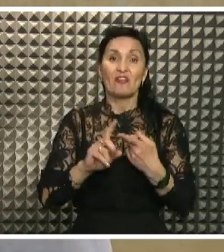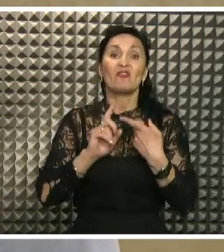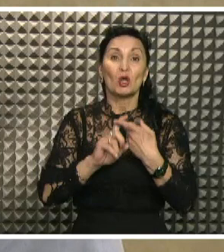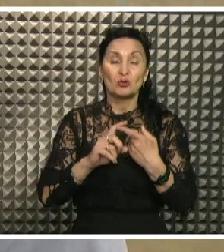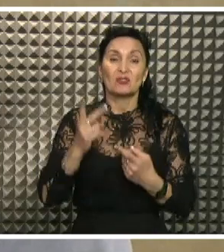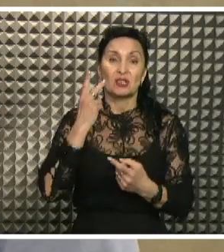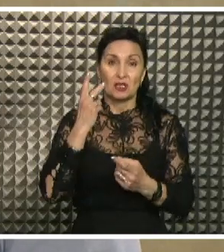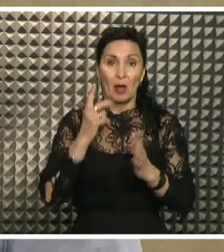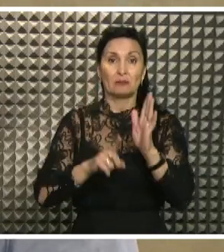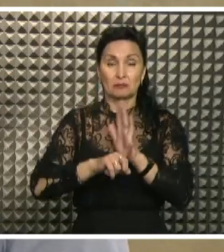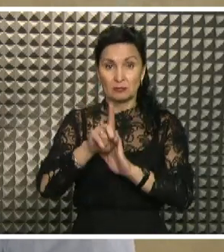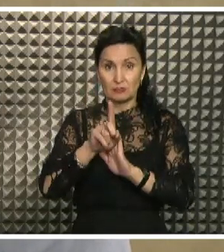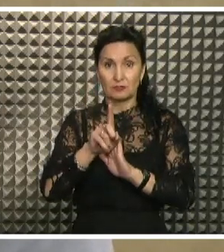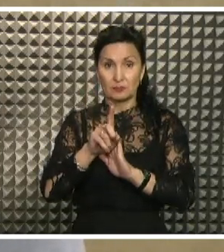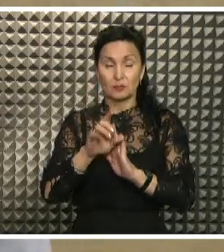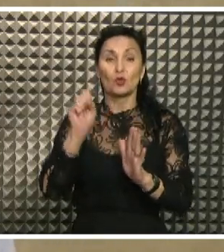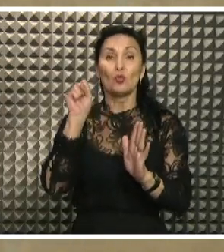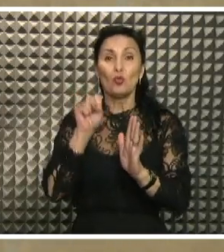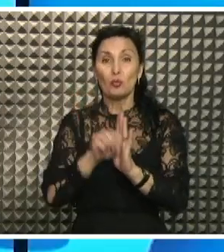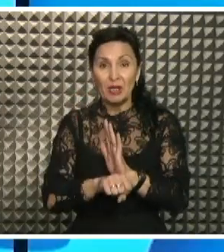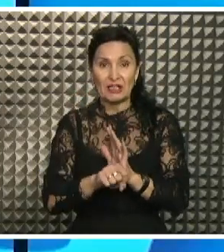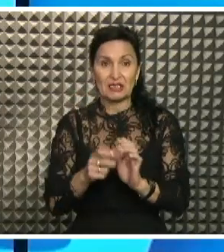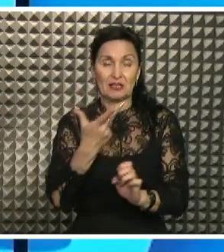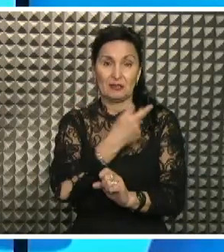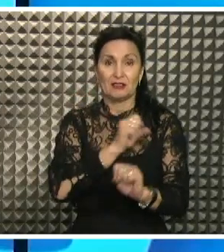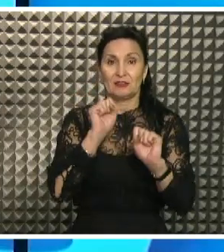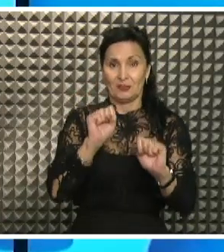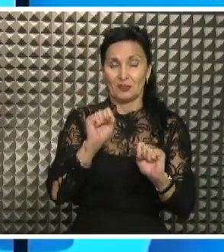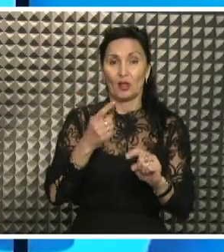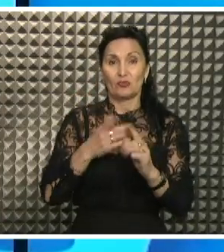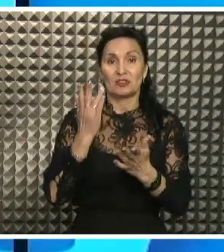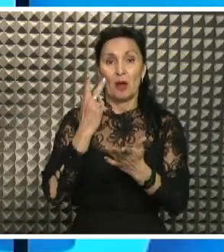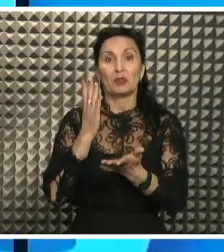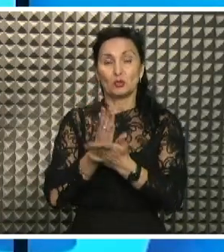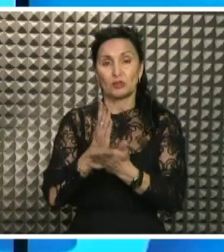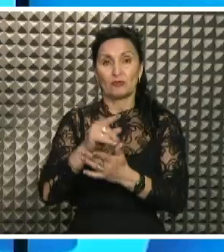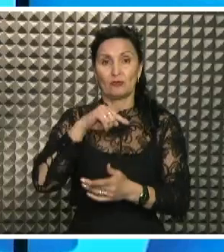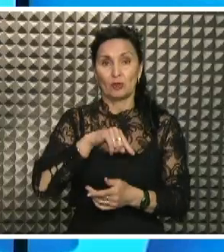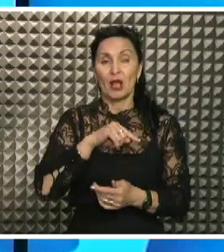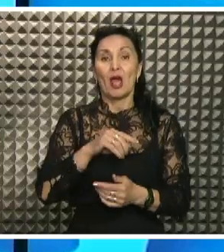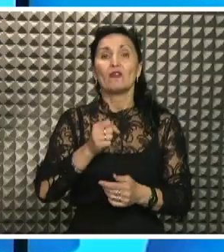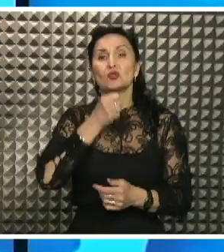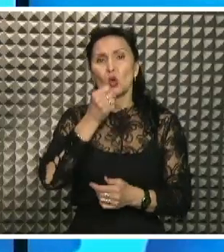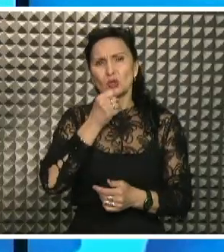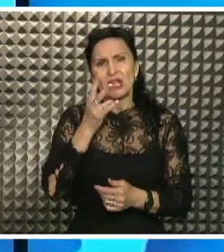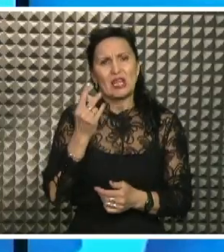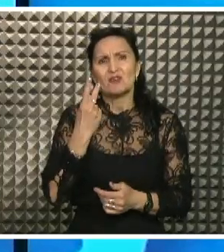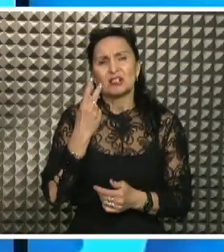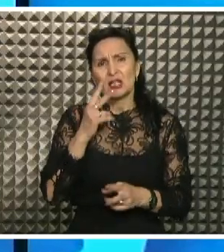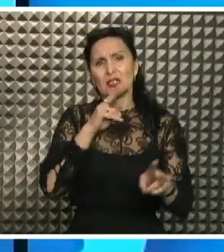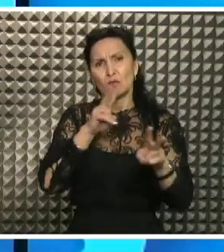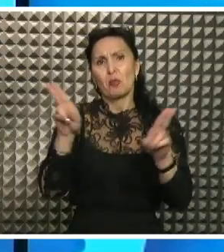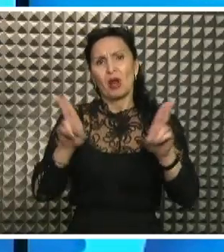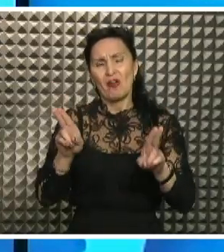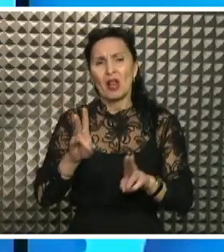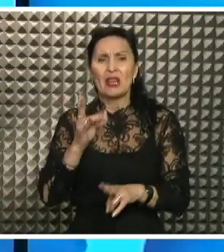берут сдогонку еще какого-то любимца из микробного пейзажа, который всегда присутствует у нас в ротоглотке. Но взрослые все-таки не всегда соблюдают правила,